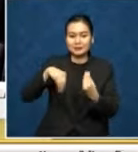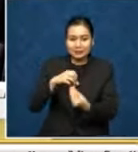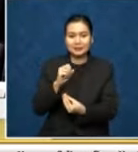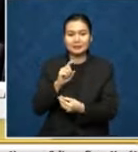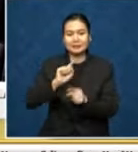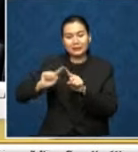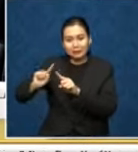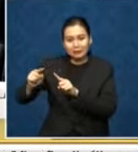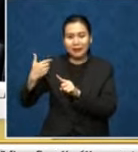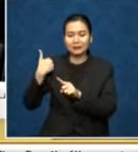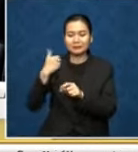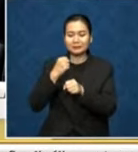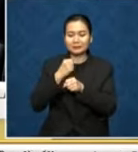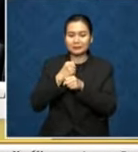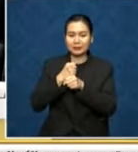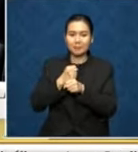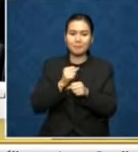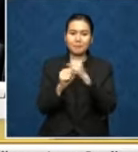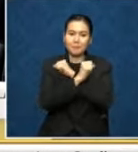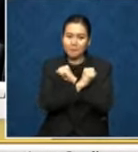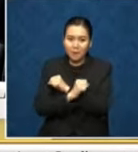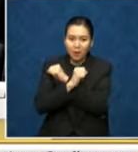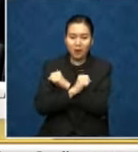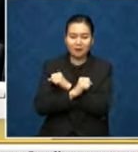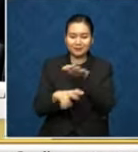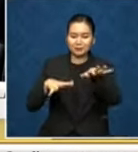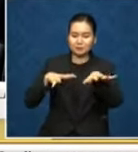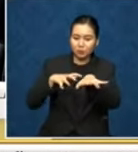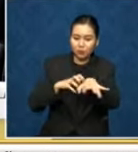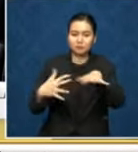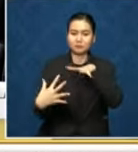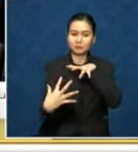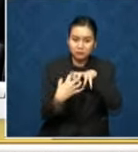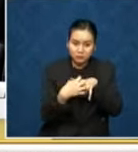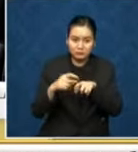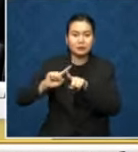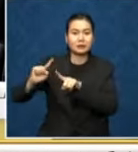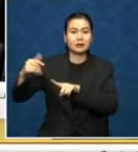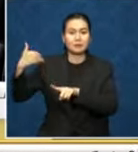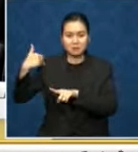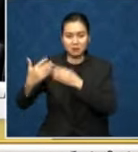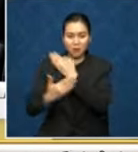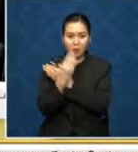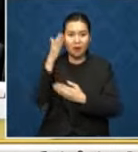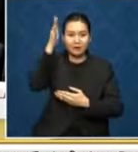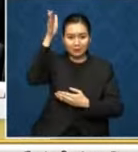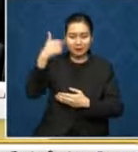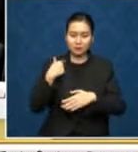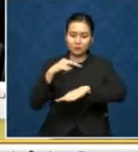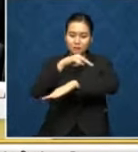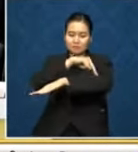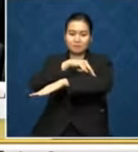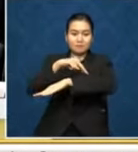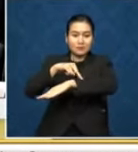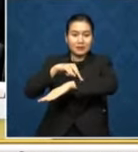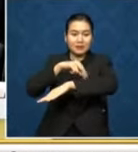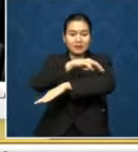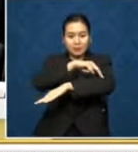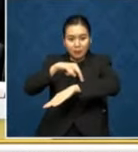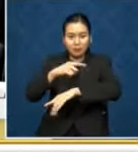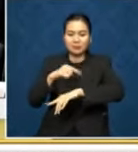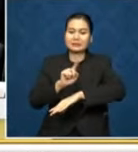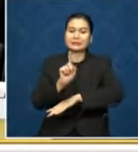ประชาชนและสำคัญคือป้องกันความสูญเสียจากอุบัติเหตุที่อาจเกิดขึ้นในอนาคตนะครับหากสะพานมหาชัยยังมีเพีย